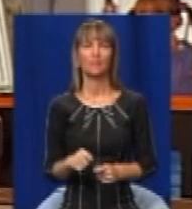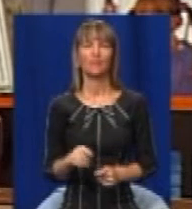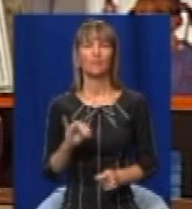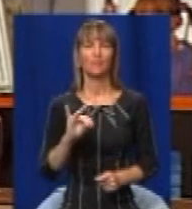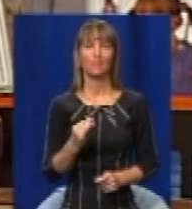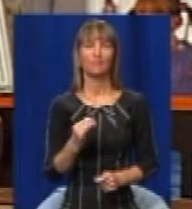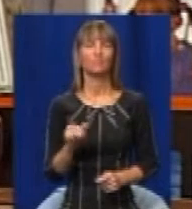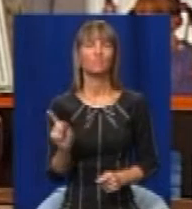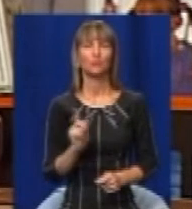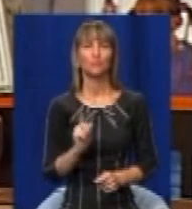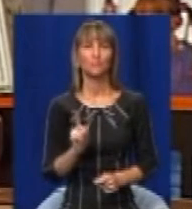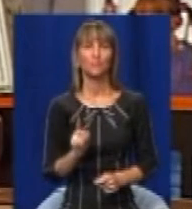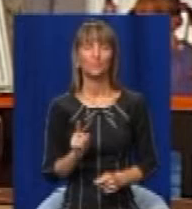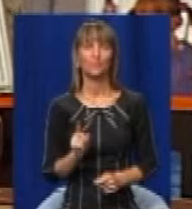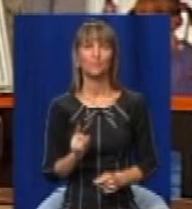і ще…